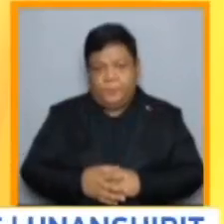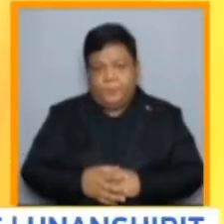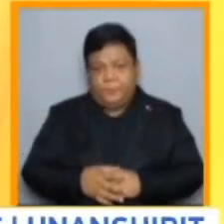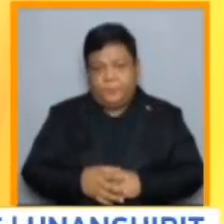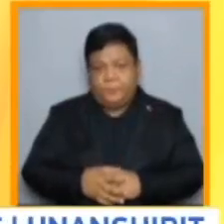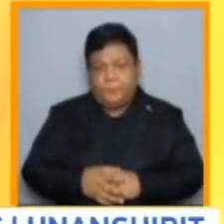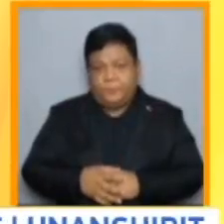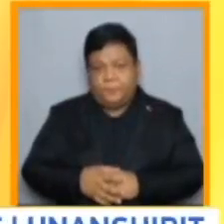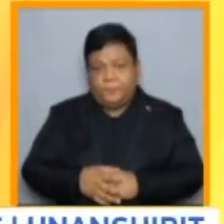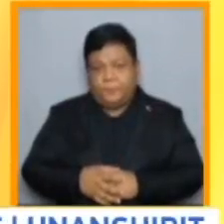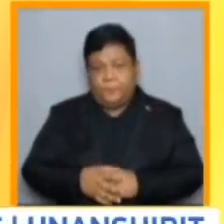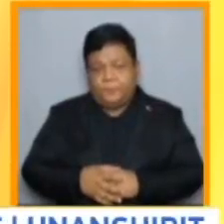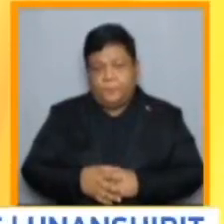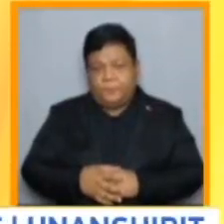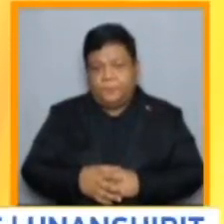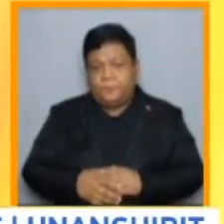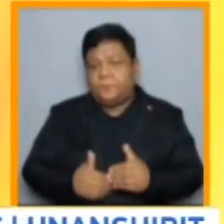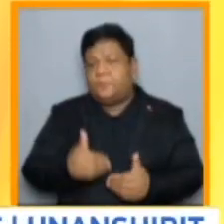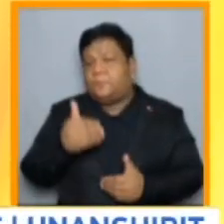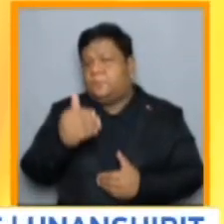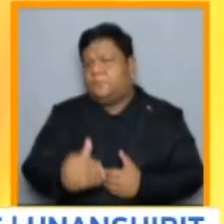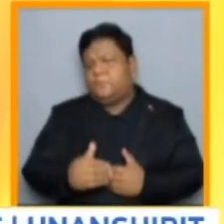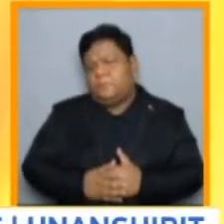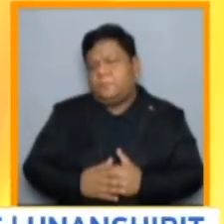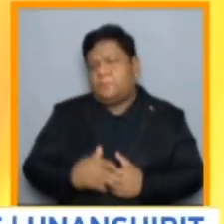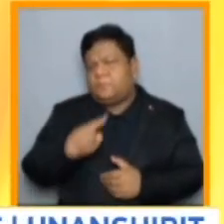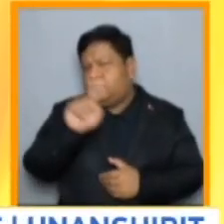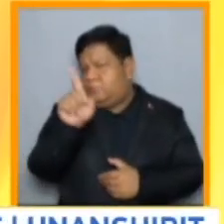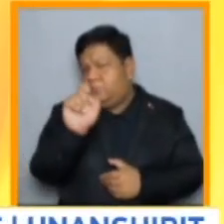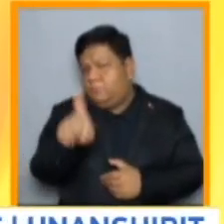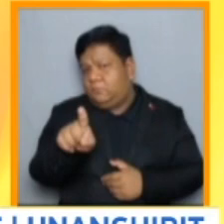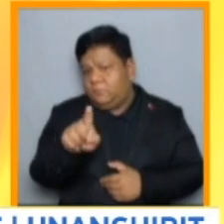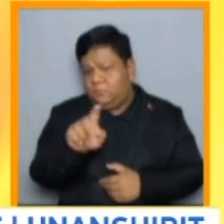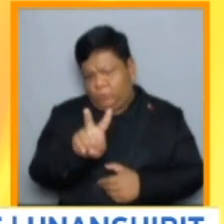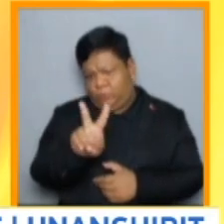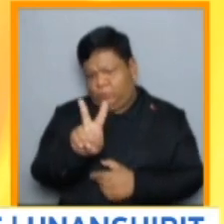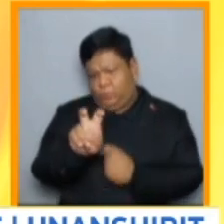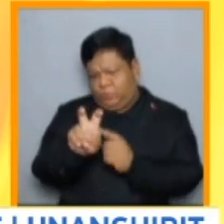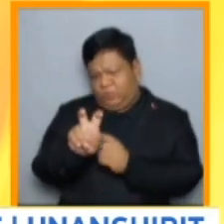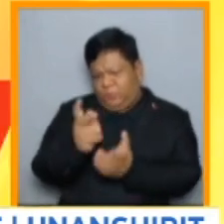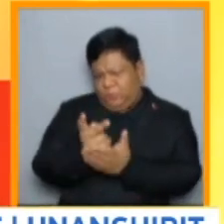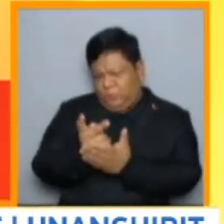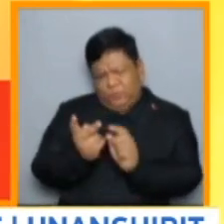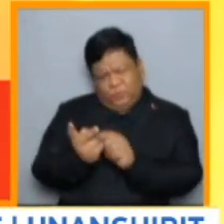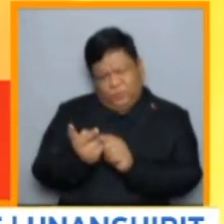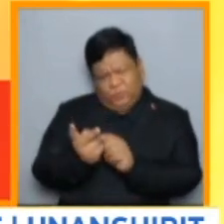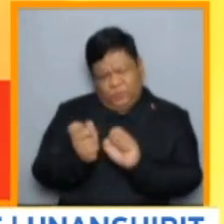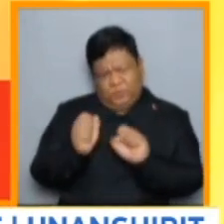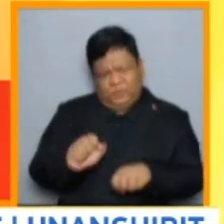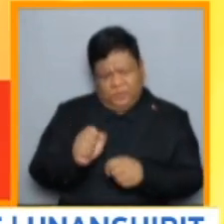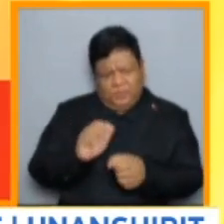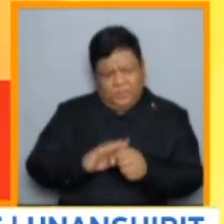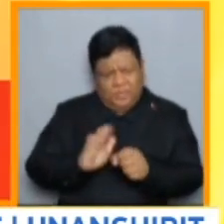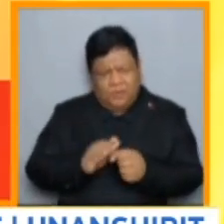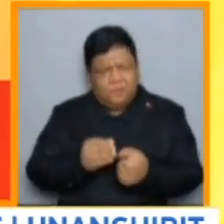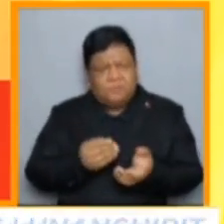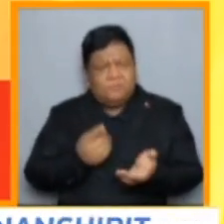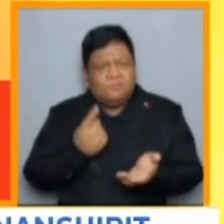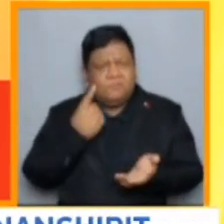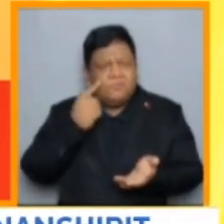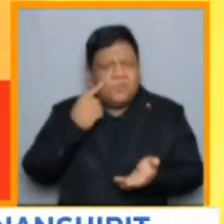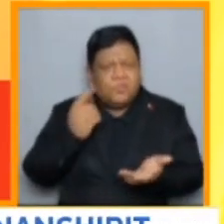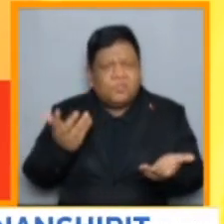Ang tanong ay hangga saan nga ba aabot ang 200 pesos ayuda kada buwan na inaprubahan ni Pangulong Duterte? Ayon sa ilan